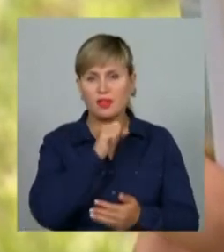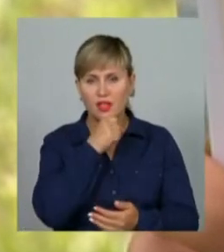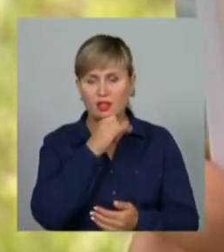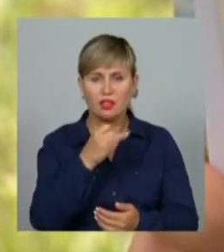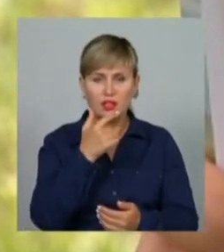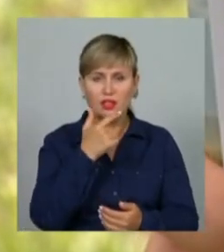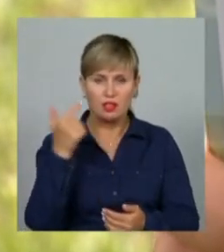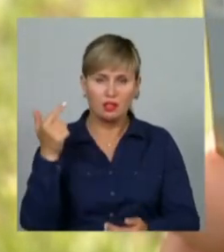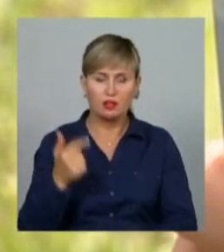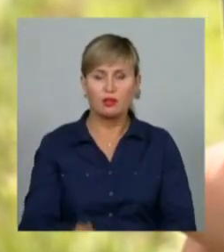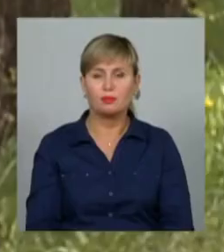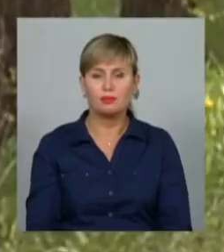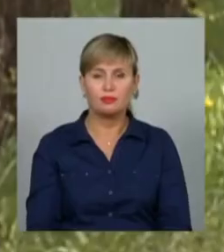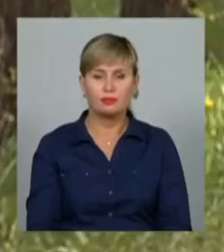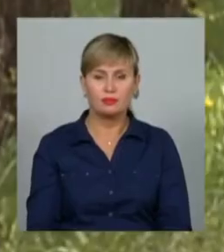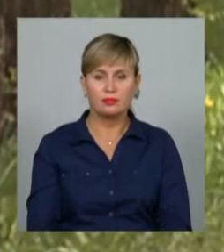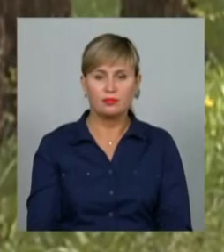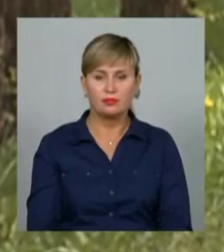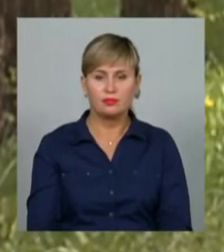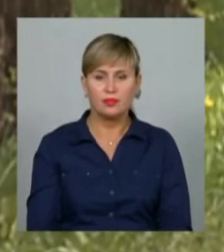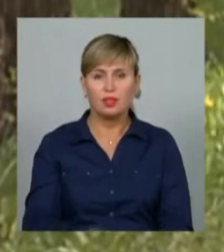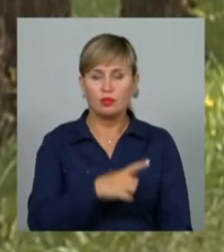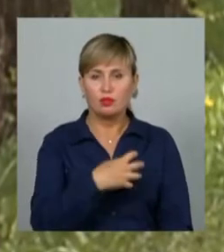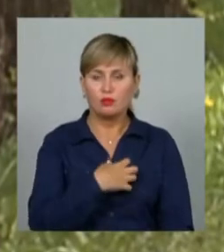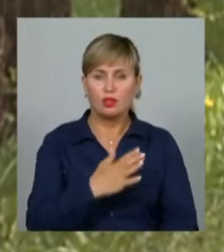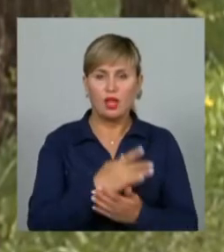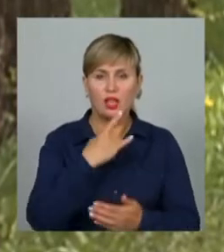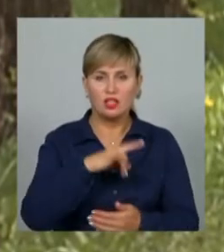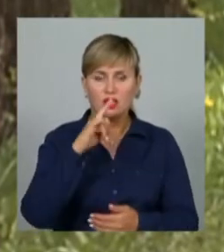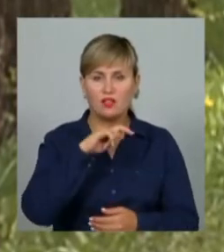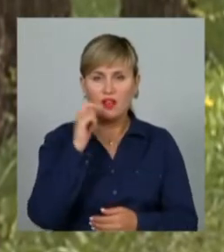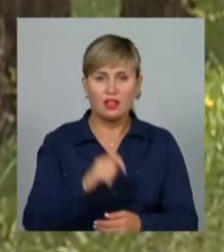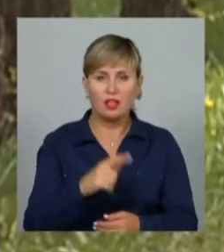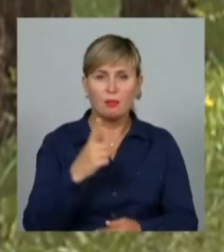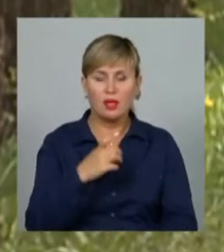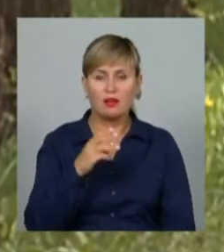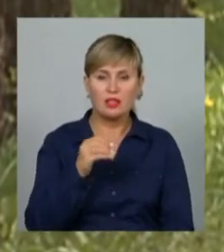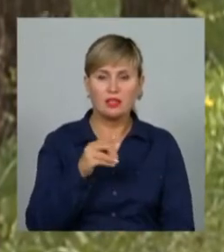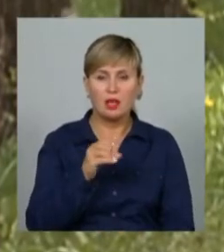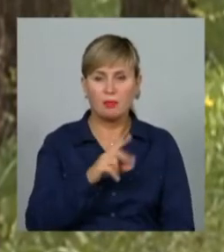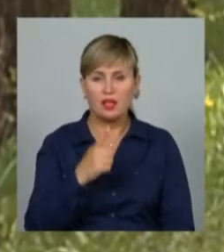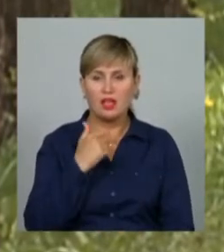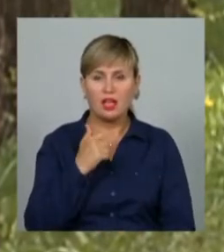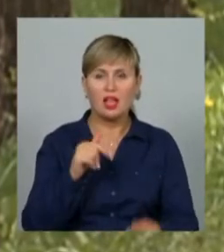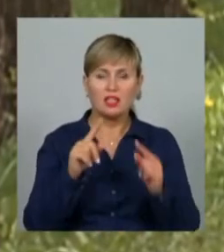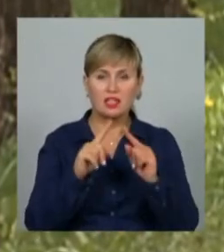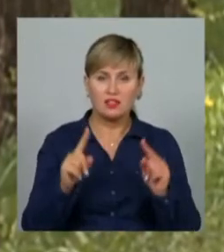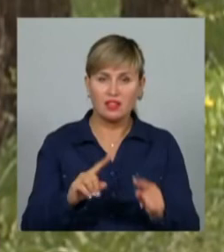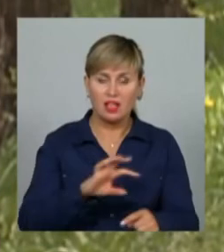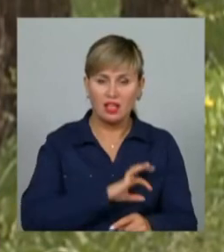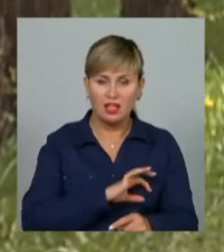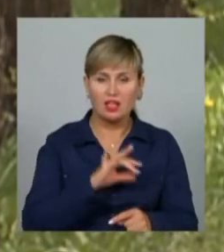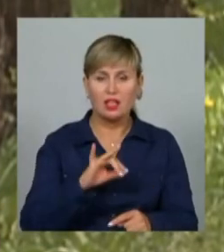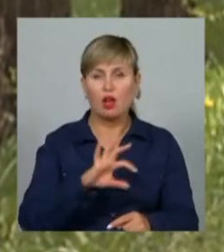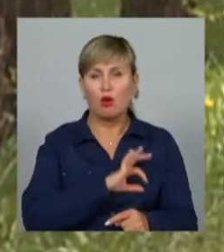героем Утемисом Алдабергеновичем. Награжден орденом Отечественной войны первой степени, орденом Красной звезды и